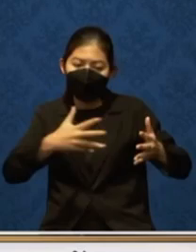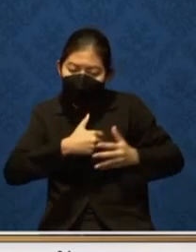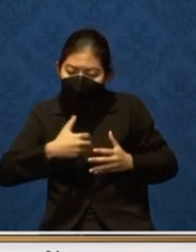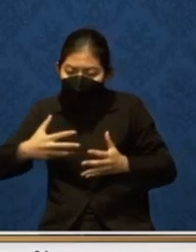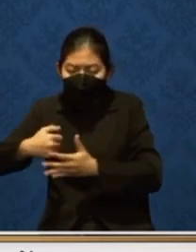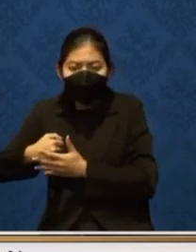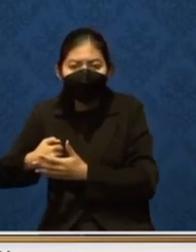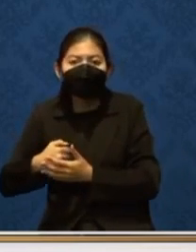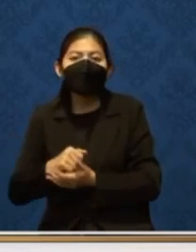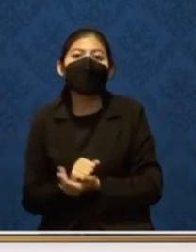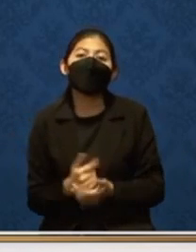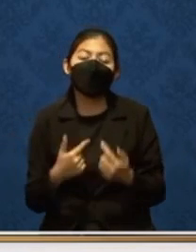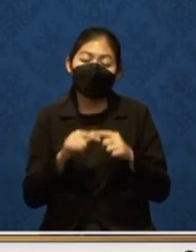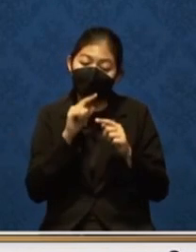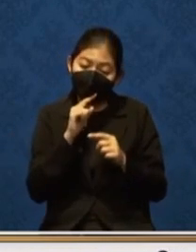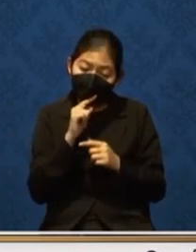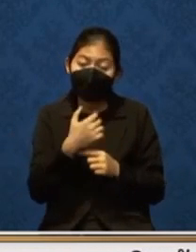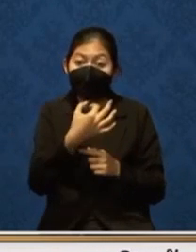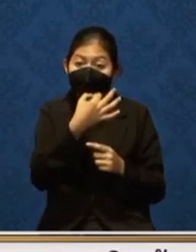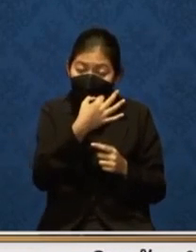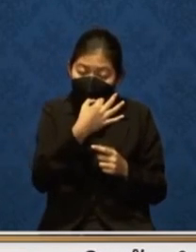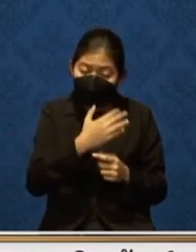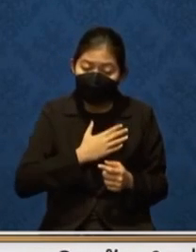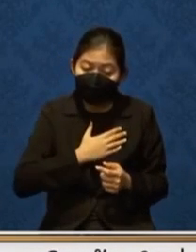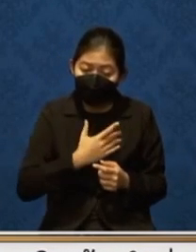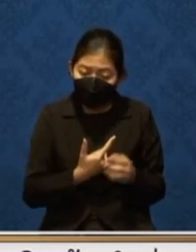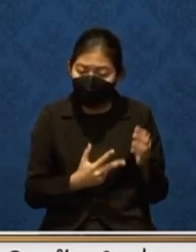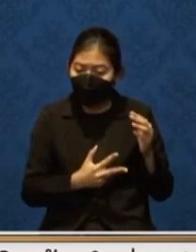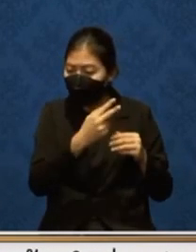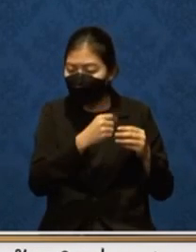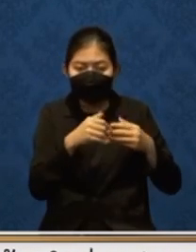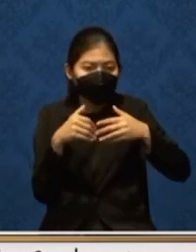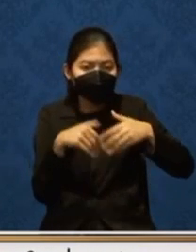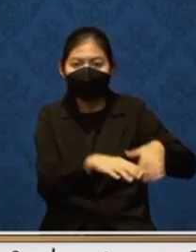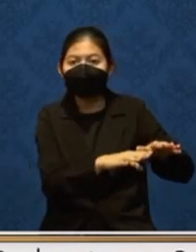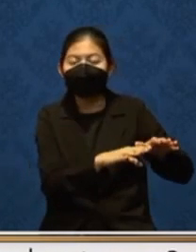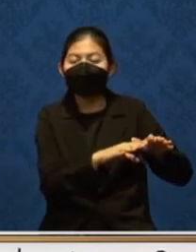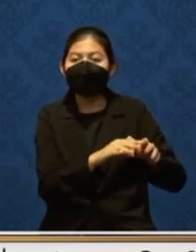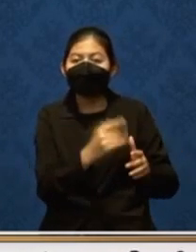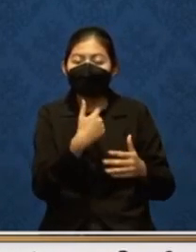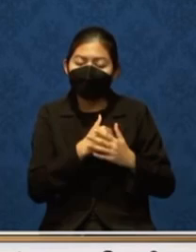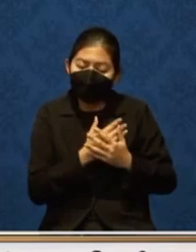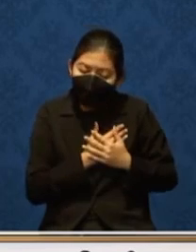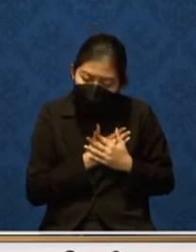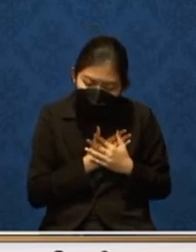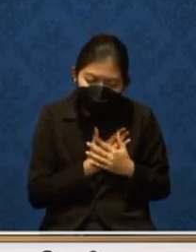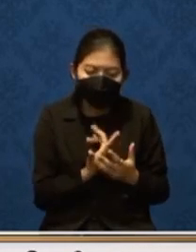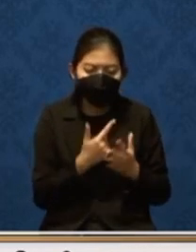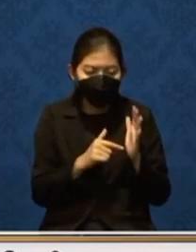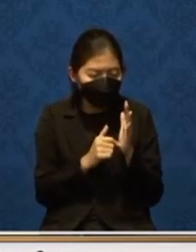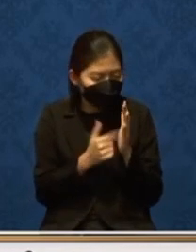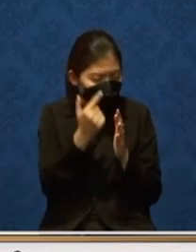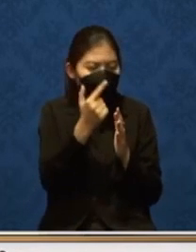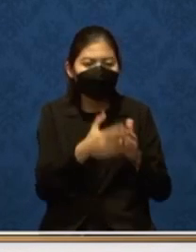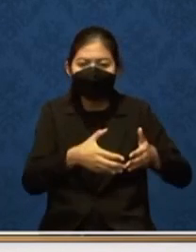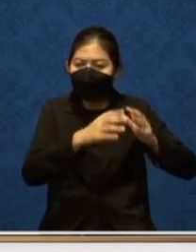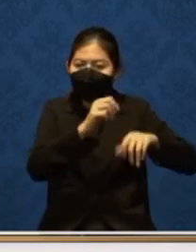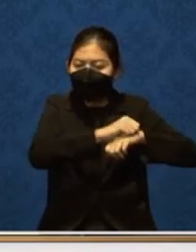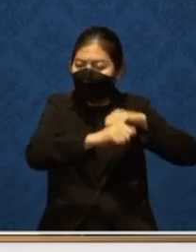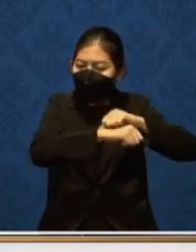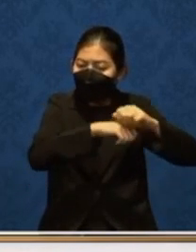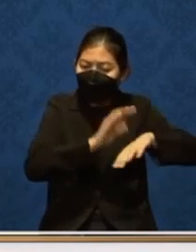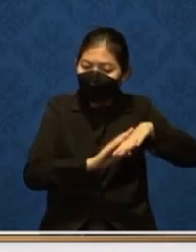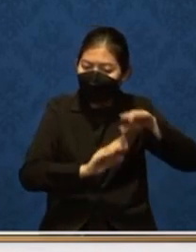ตัดช่องทางธรรมหากินของตัวเองทิ้งกิจการที่ทั้งรักและห่งแหนเพรว่อร่างสร้างมากัมือ